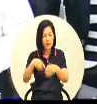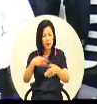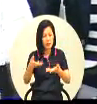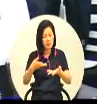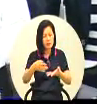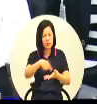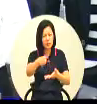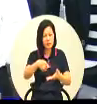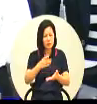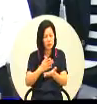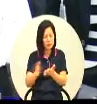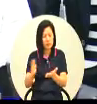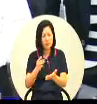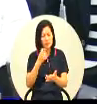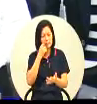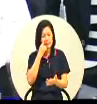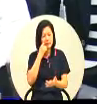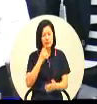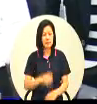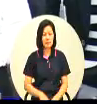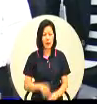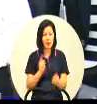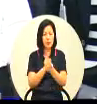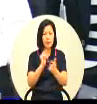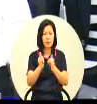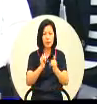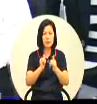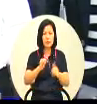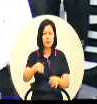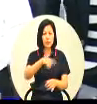处理。那至于说对于民众来讲，我想